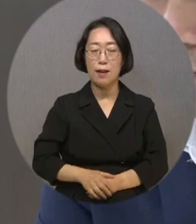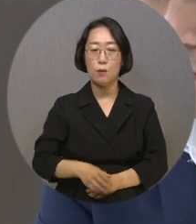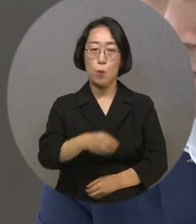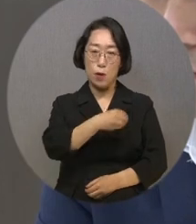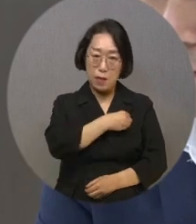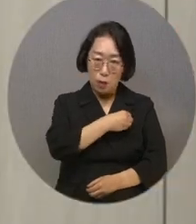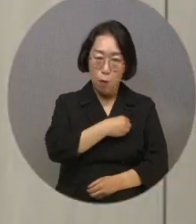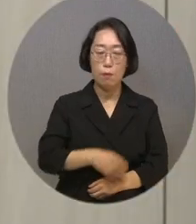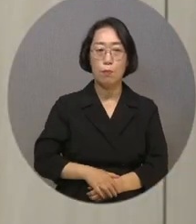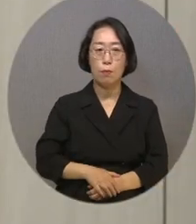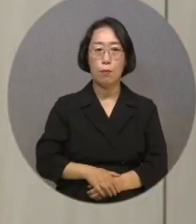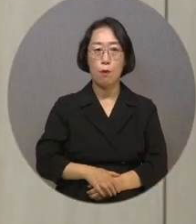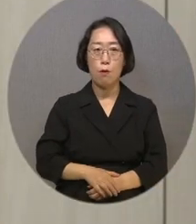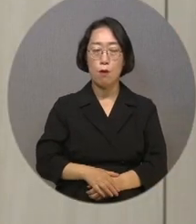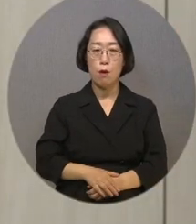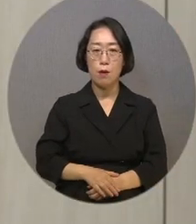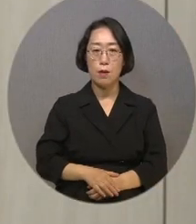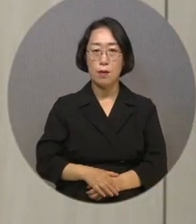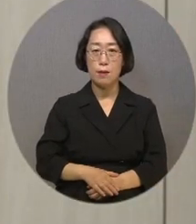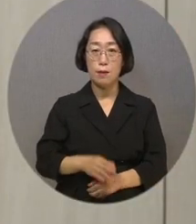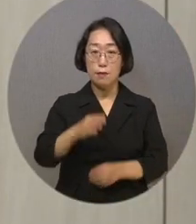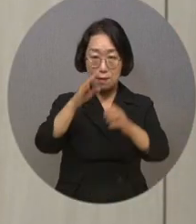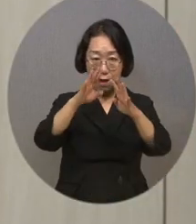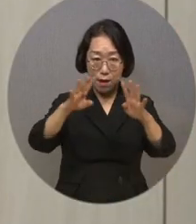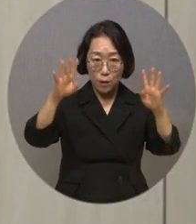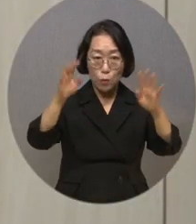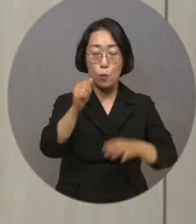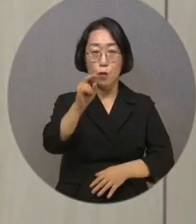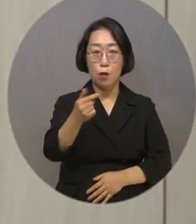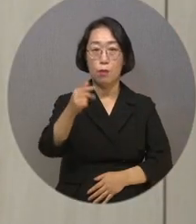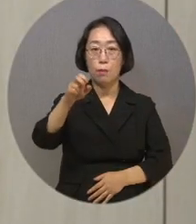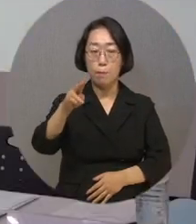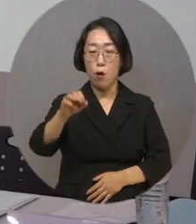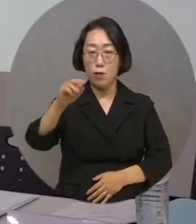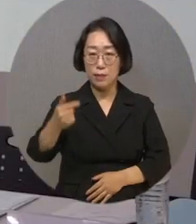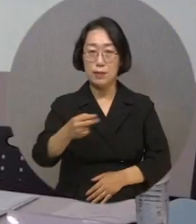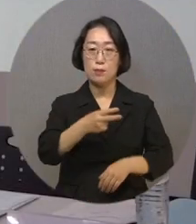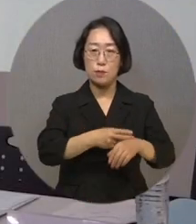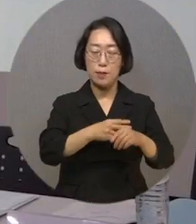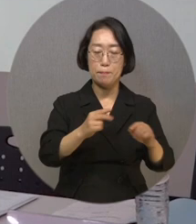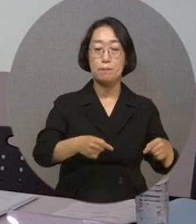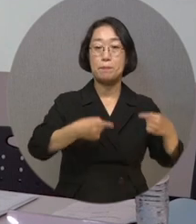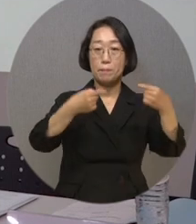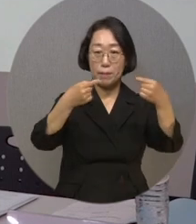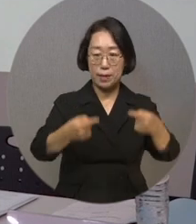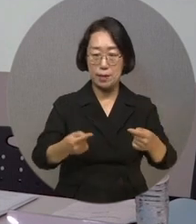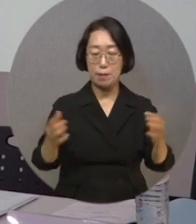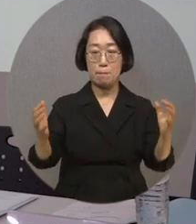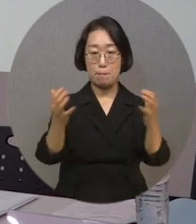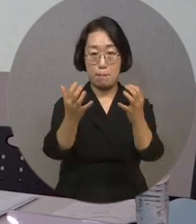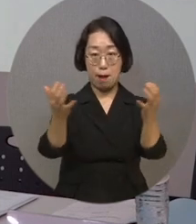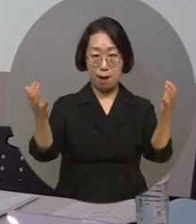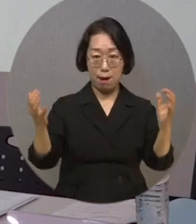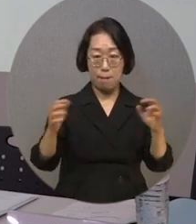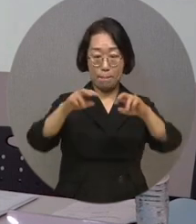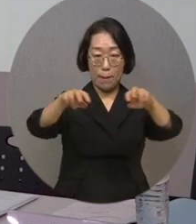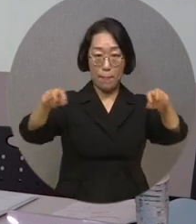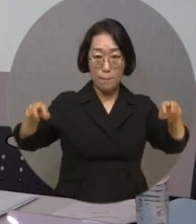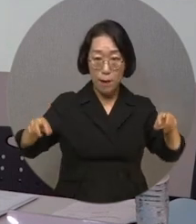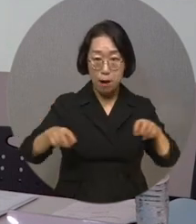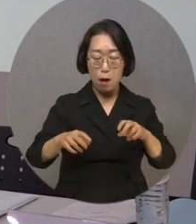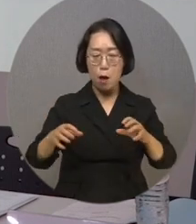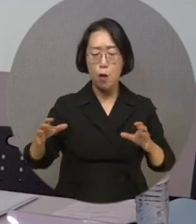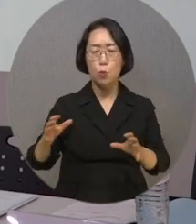의원 경기과학기술대학교 현명진 교수가 참여했습니다 이번 포럼은 복원의료가 강화된